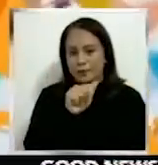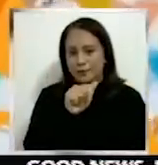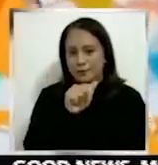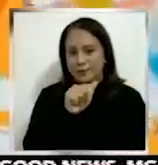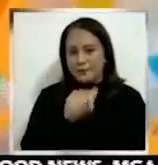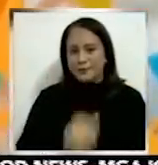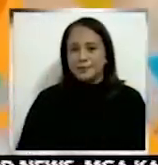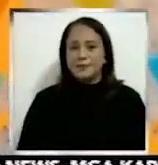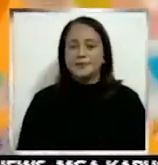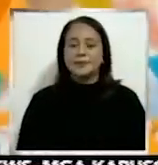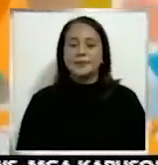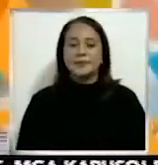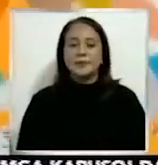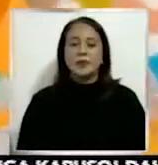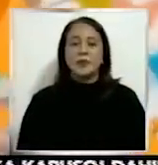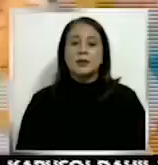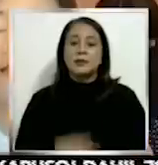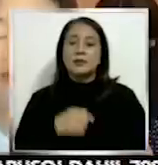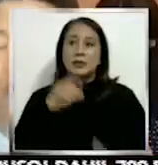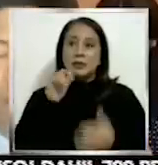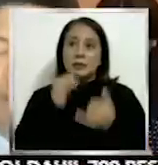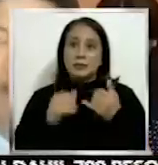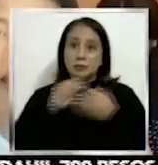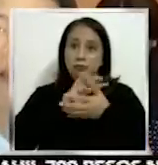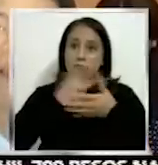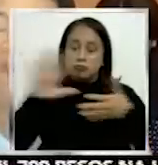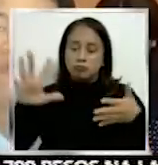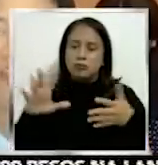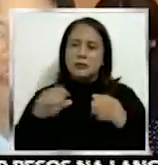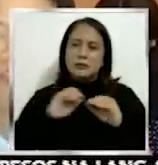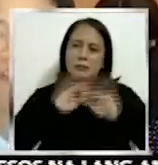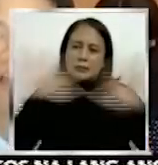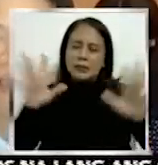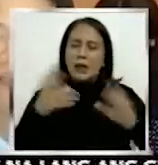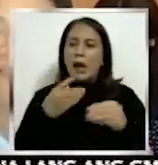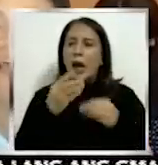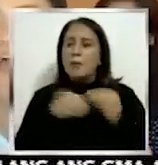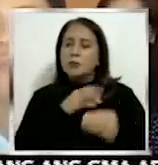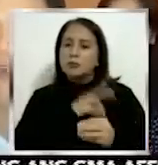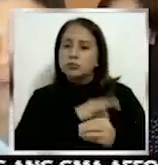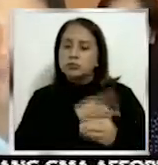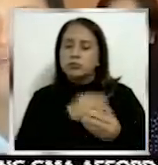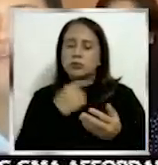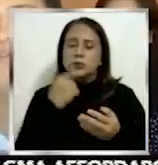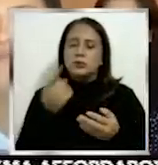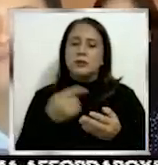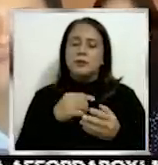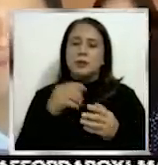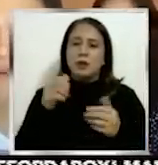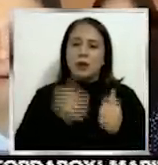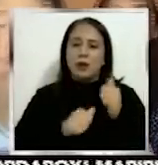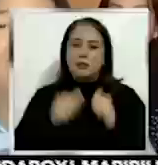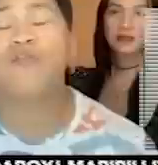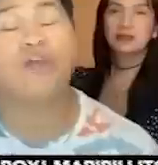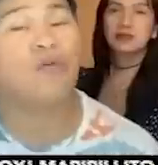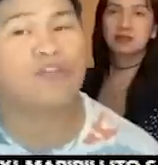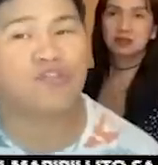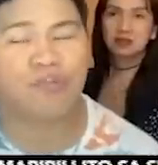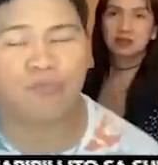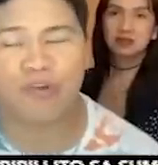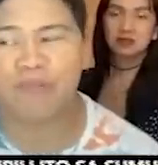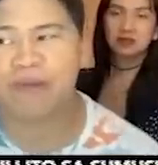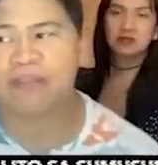Sa kanyang latest vlog, nilinaw ni OG ang usapin ng komisyon, kabilang ang sinabi ng aktres na nasasaktan siya sa pagsisinungaling